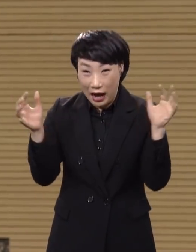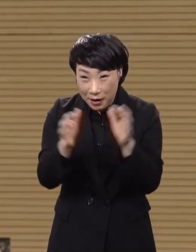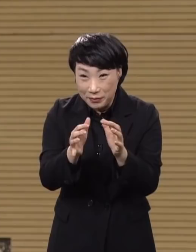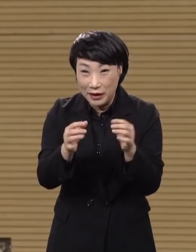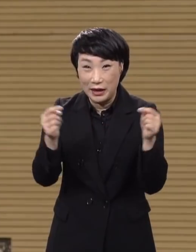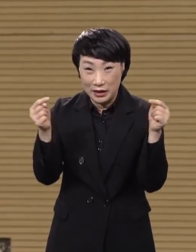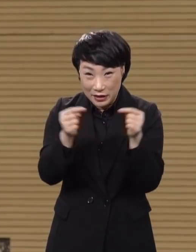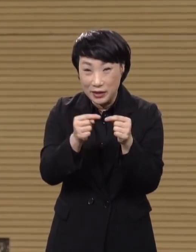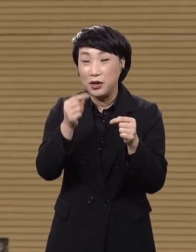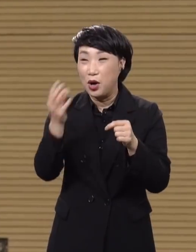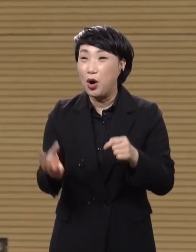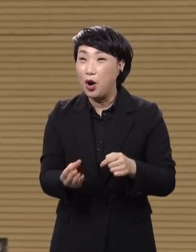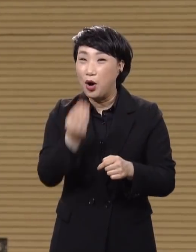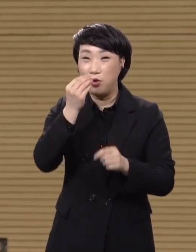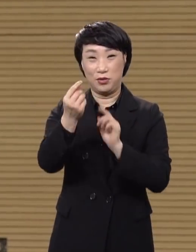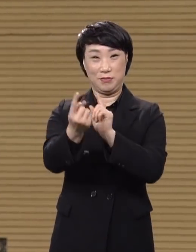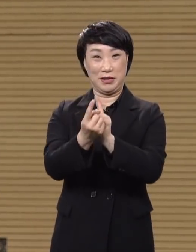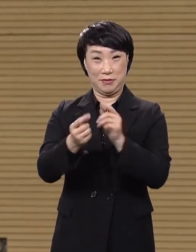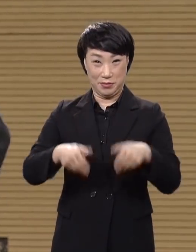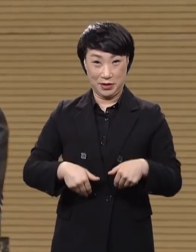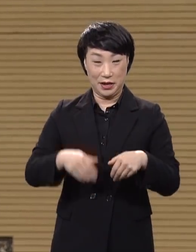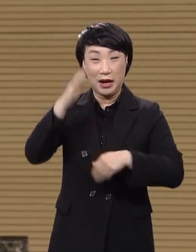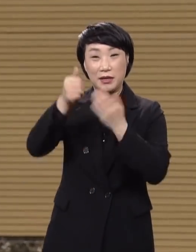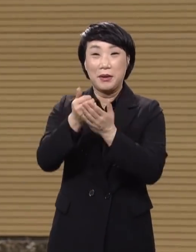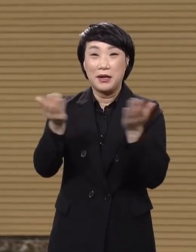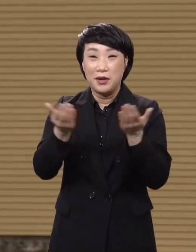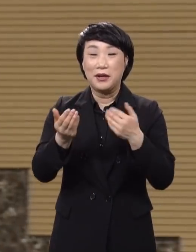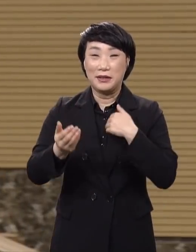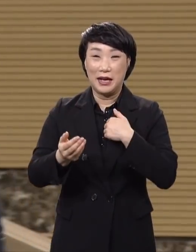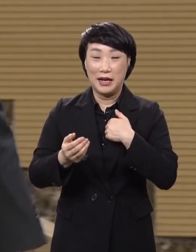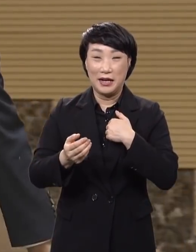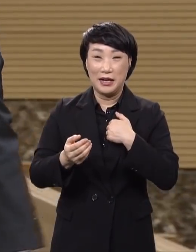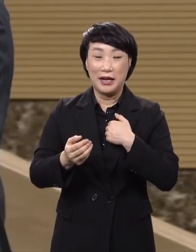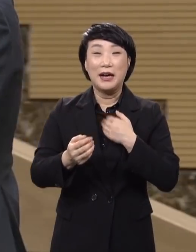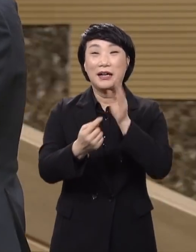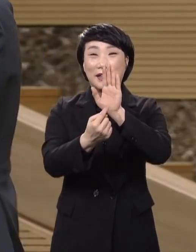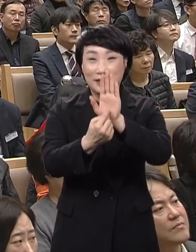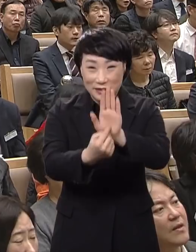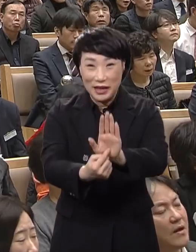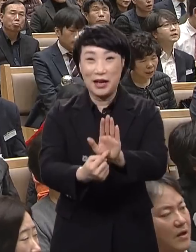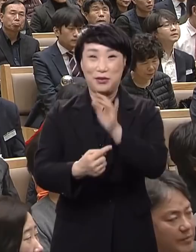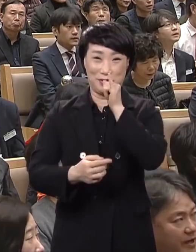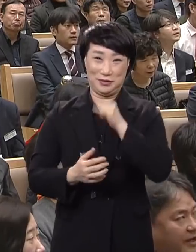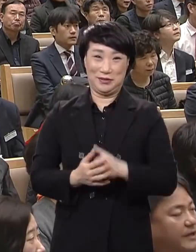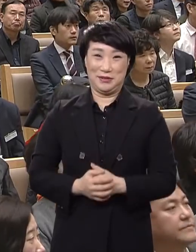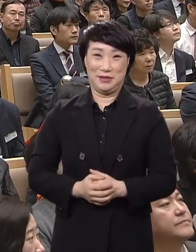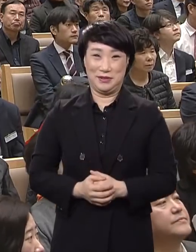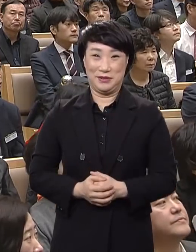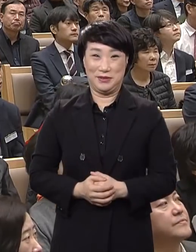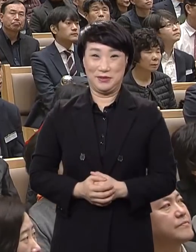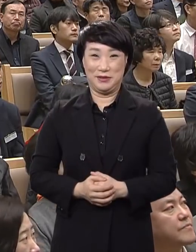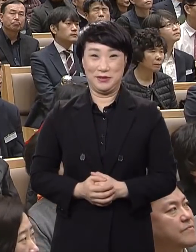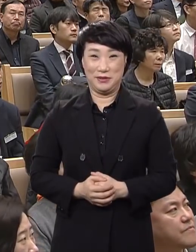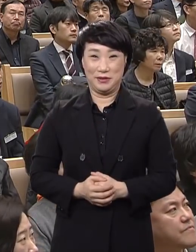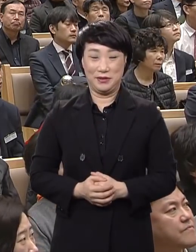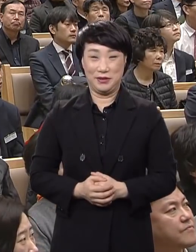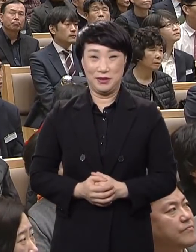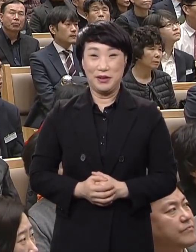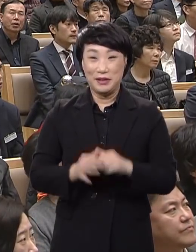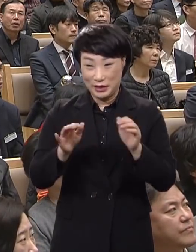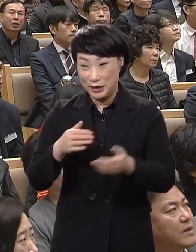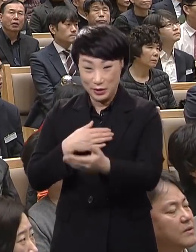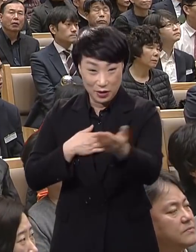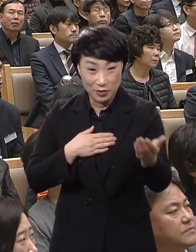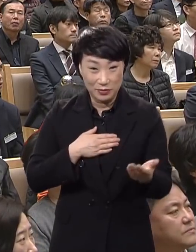함께 거룩하게 만날 때 하나님의 역사는 나를 통해서 일어나게 될 것입니다. 우리